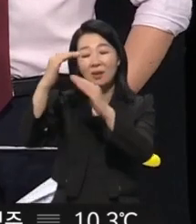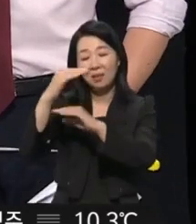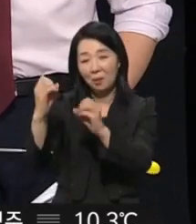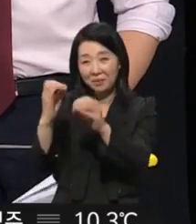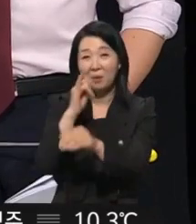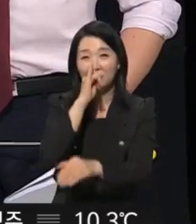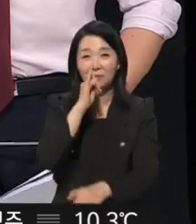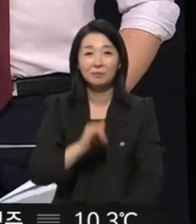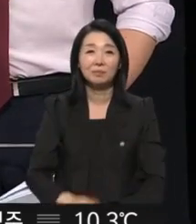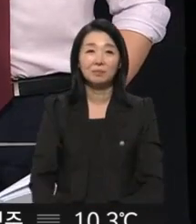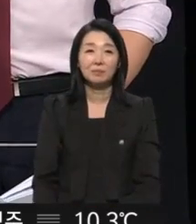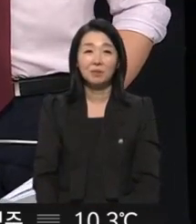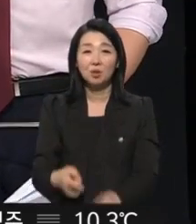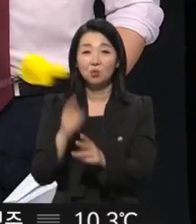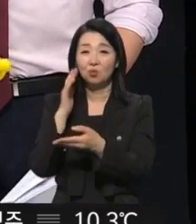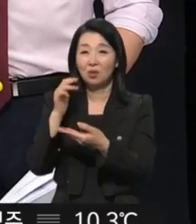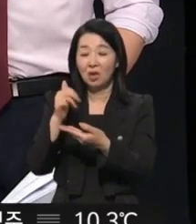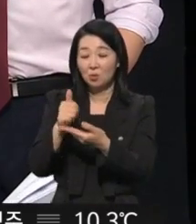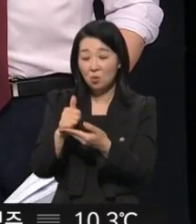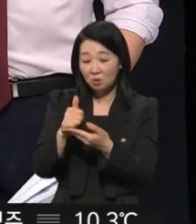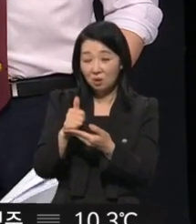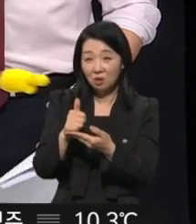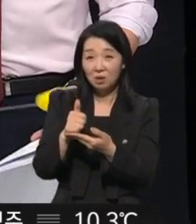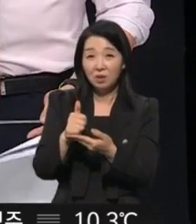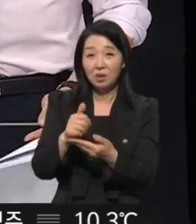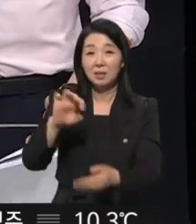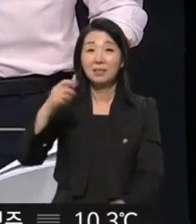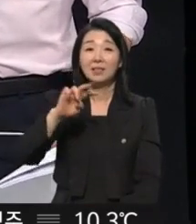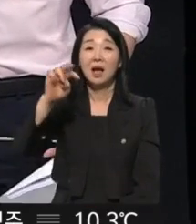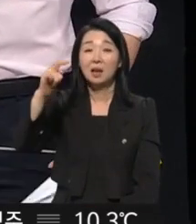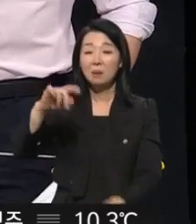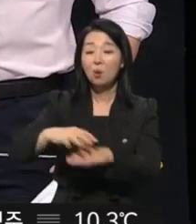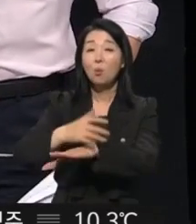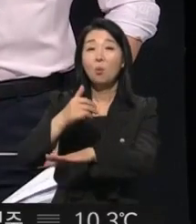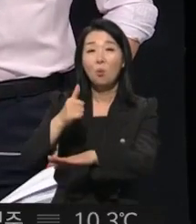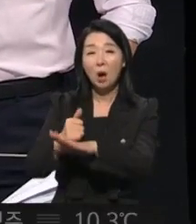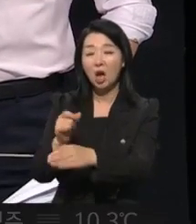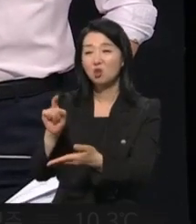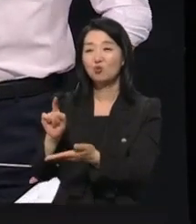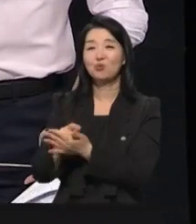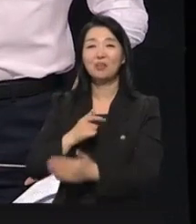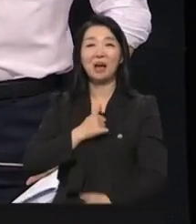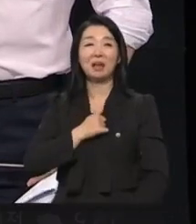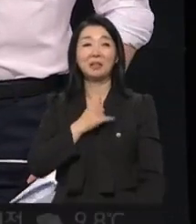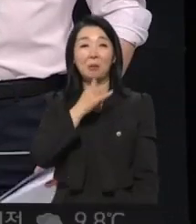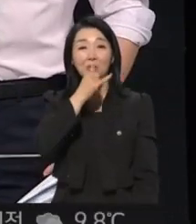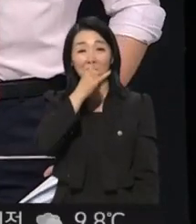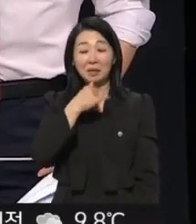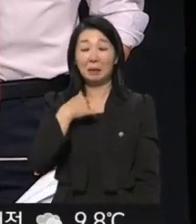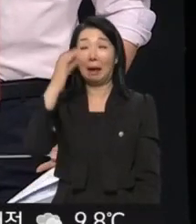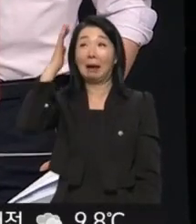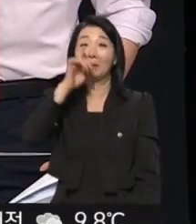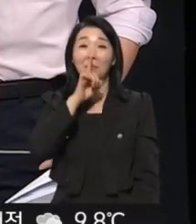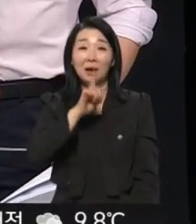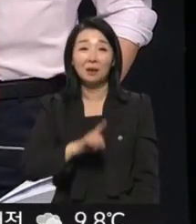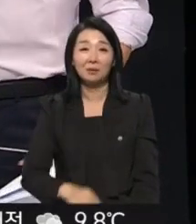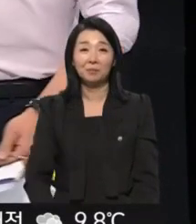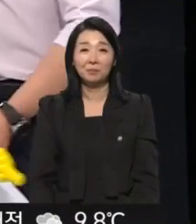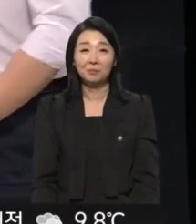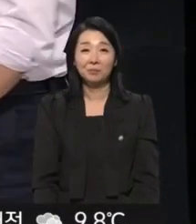것으로 알려졌죠. 윤 대통령은 이 빈살만 왕세자가 축구 부심을 드러내자 내심 난감했었다고